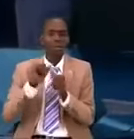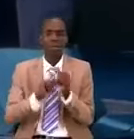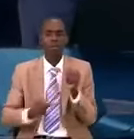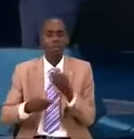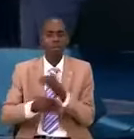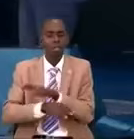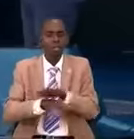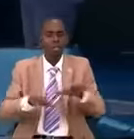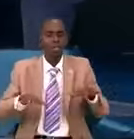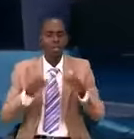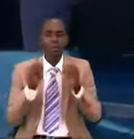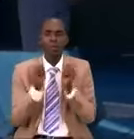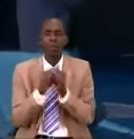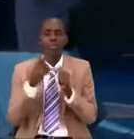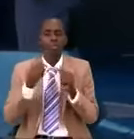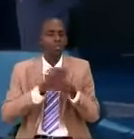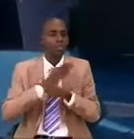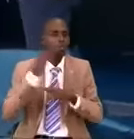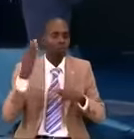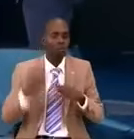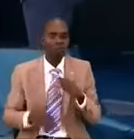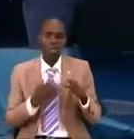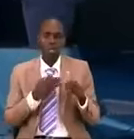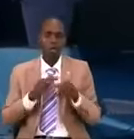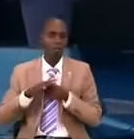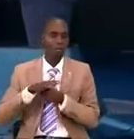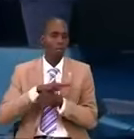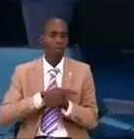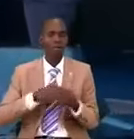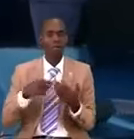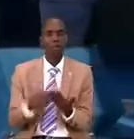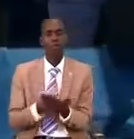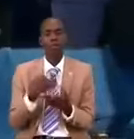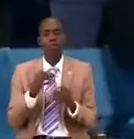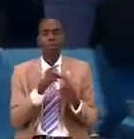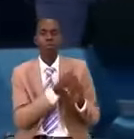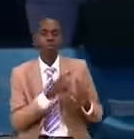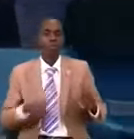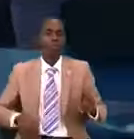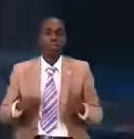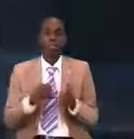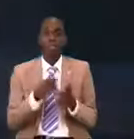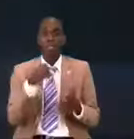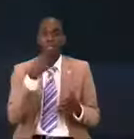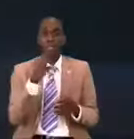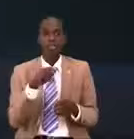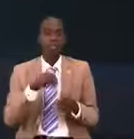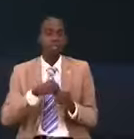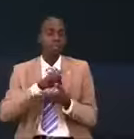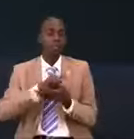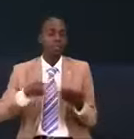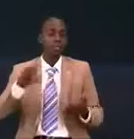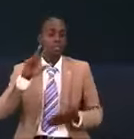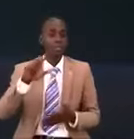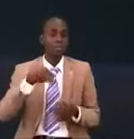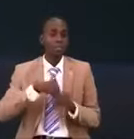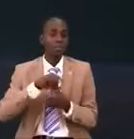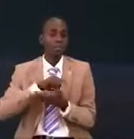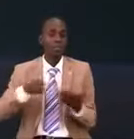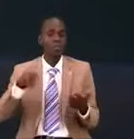plein du Seigneur vers ces trois et D et d sauf avec moi comme un bon soldat